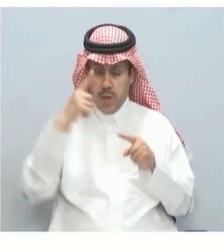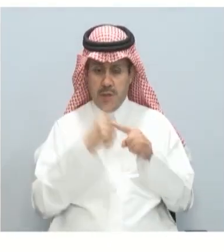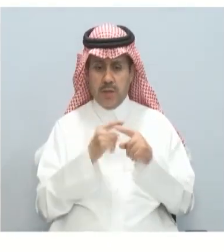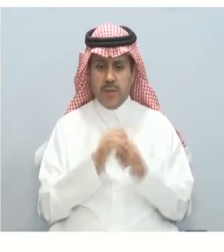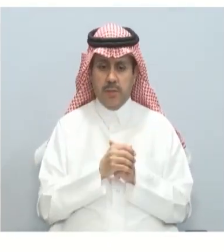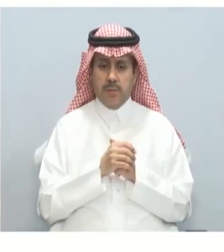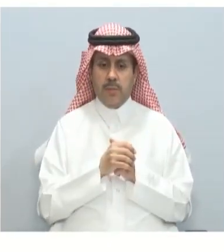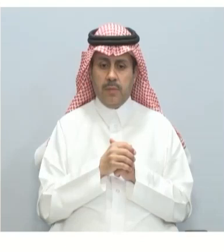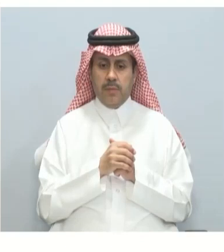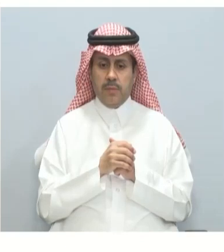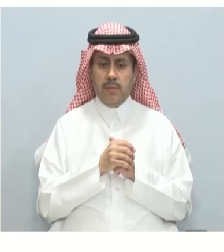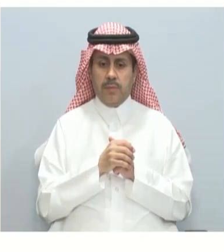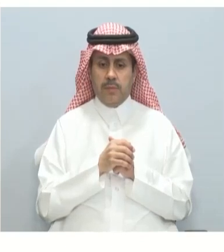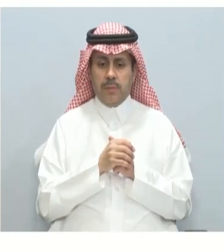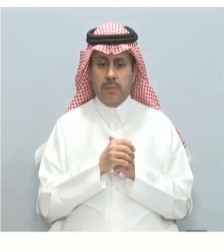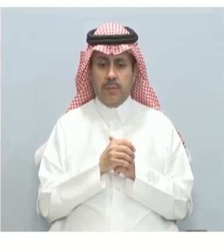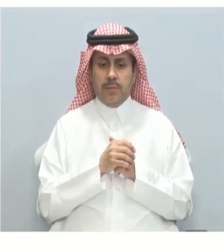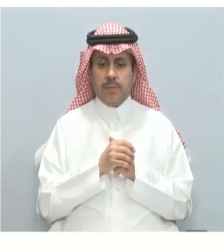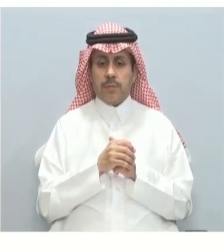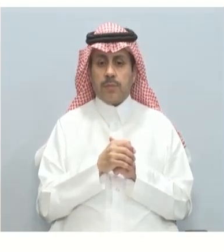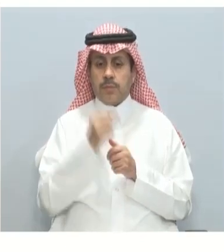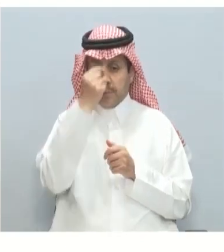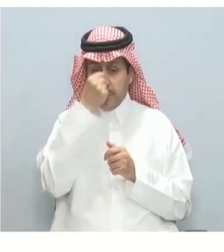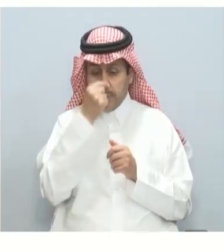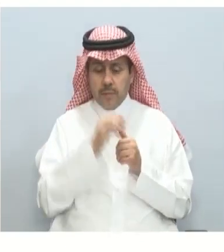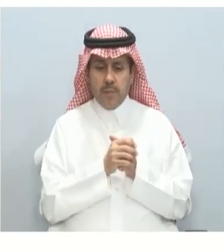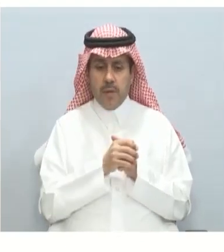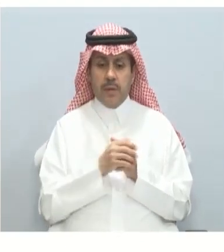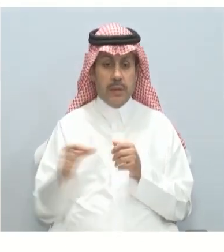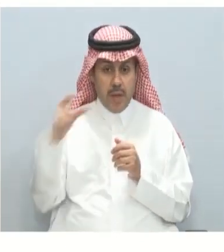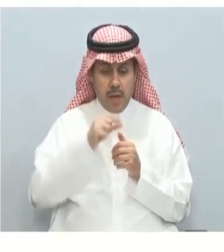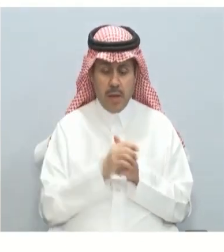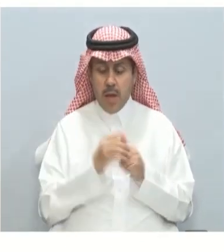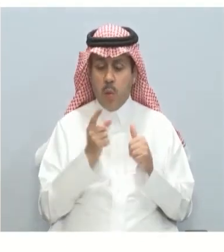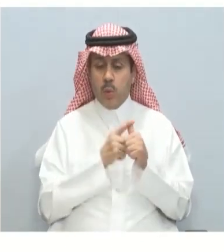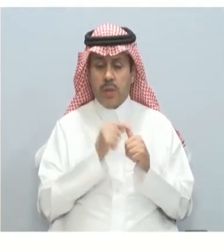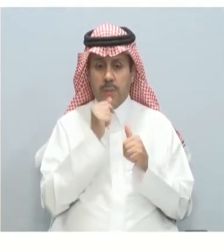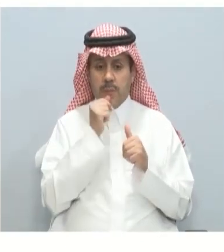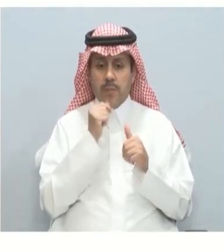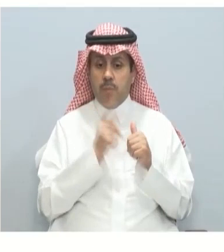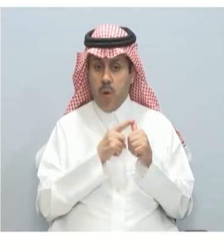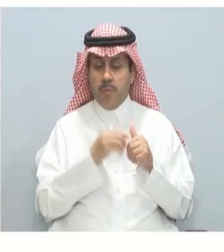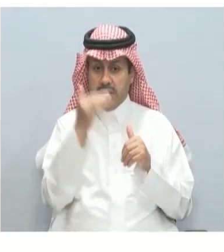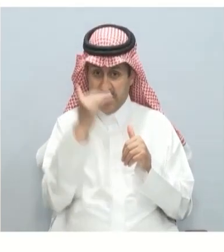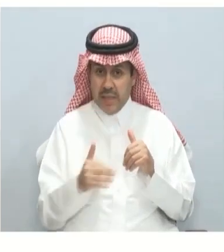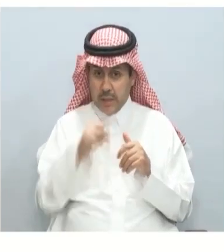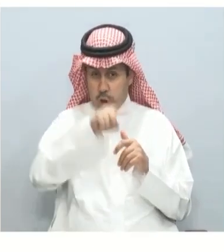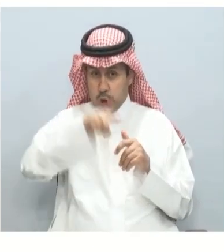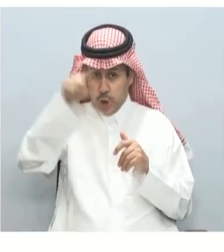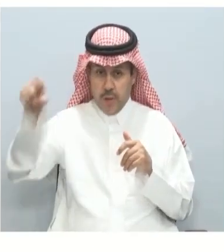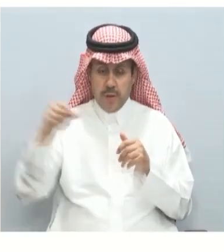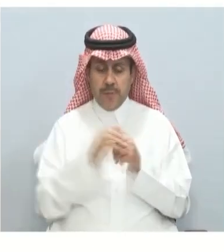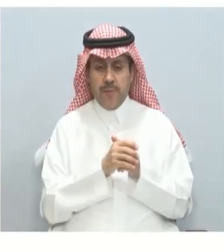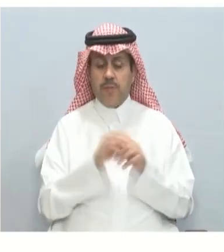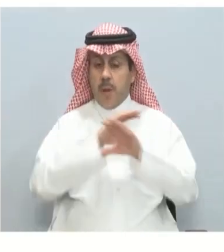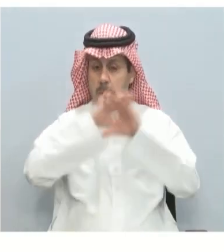اللي هي خصائصها بالنسبه لهذه الداله اول شيء لازم يكون اللي تحت الجذر مجال